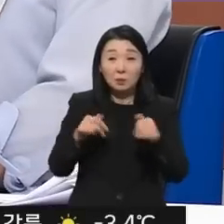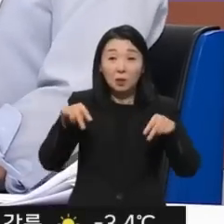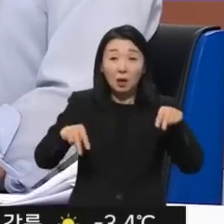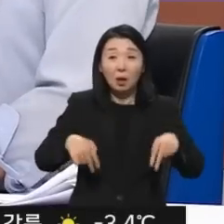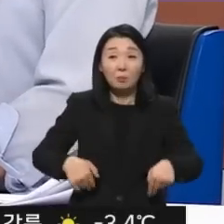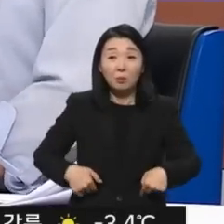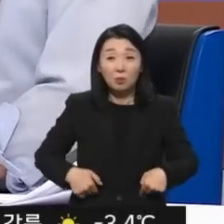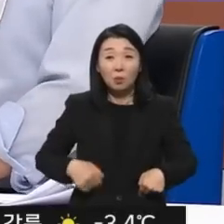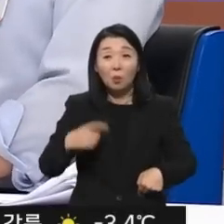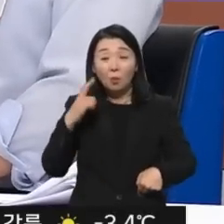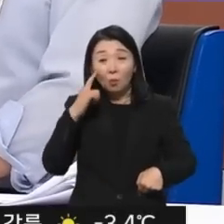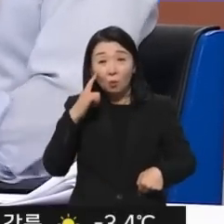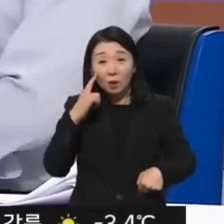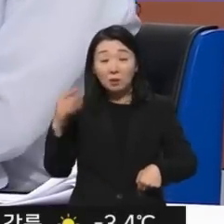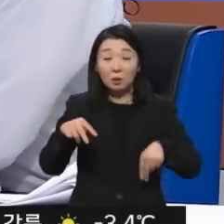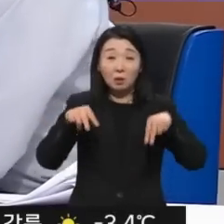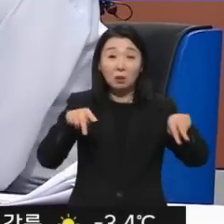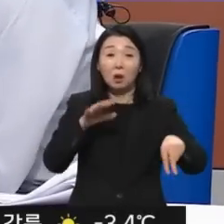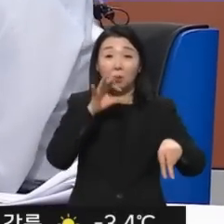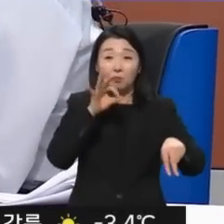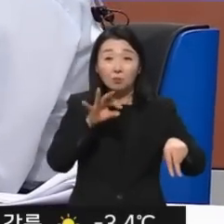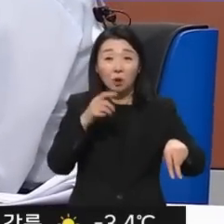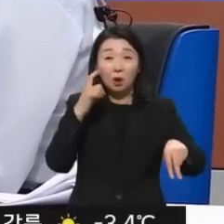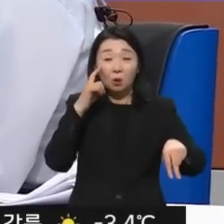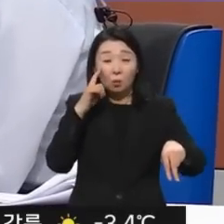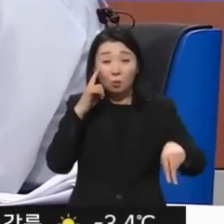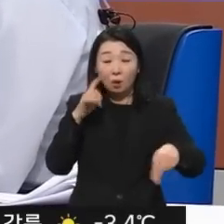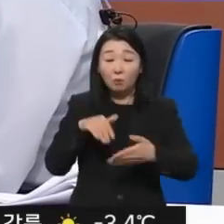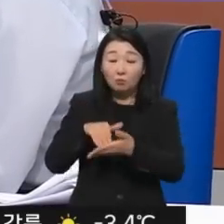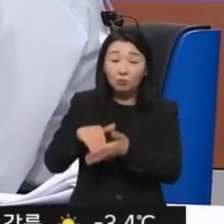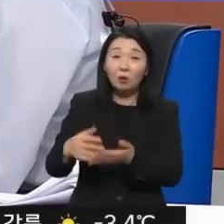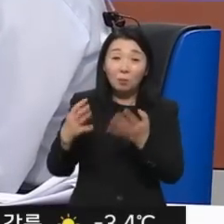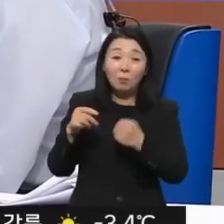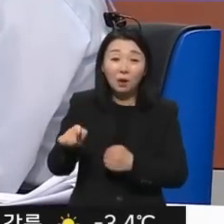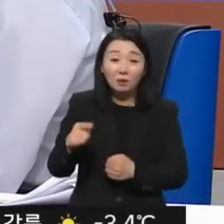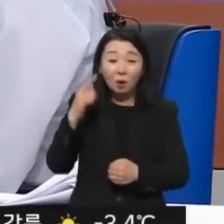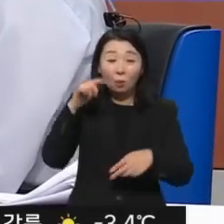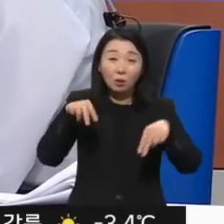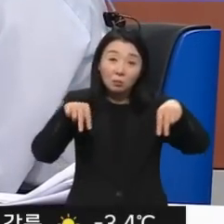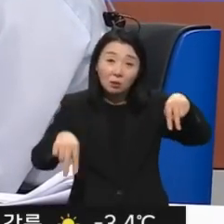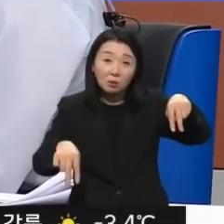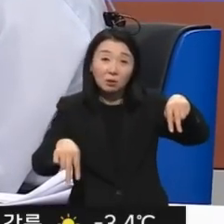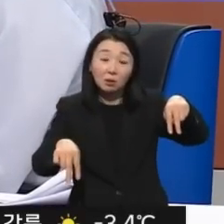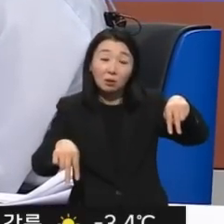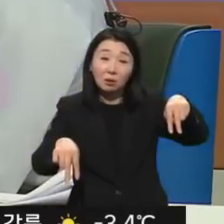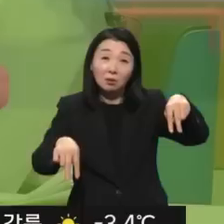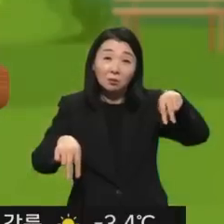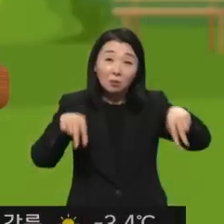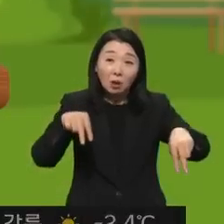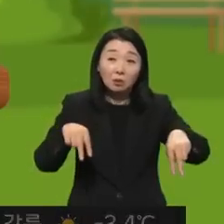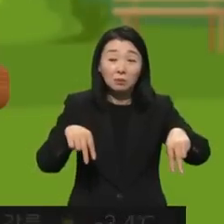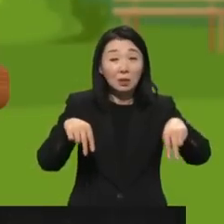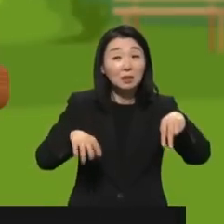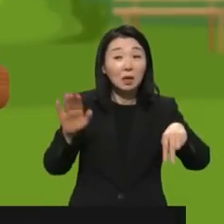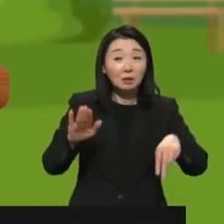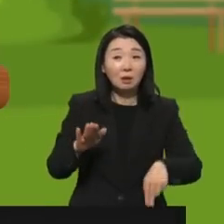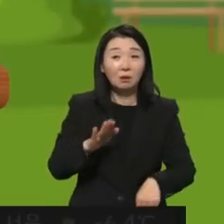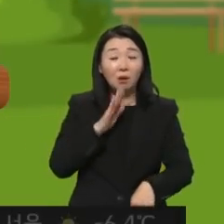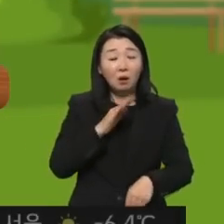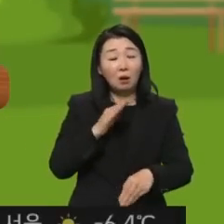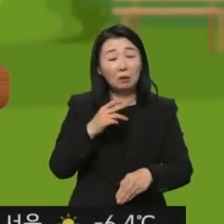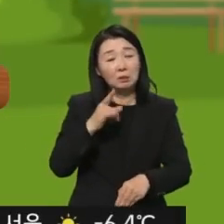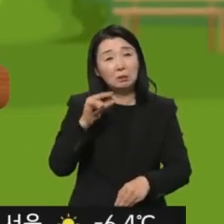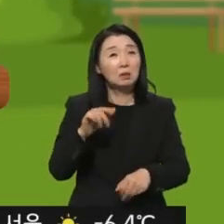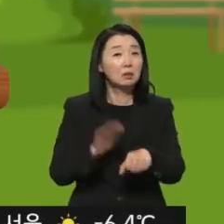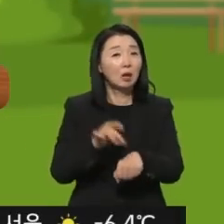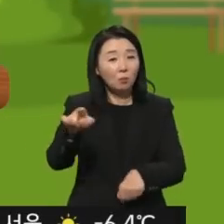일단 저랑 탈 수가 없는 데다가 네. 무게가 좀 많으니까 이렇게 기울어져 있어야 되거든요. 시소 타자 그러면 안 탈 거죠? 아, 당연히 저는 안 CC가 잘못된 이